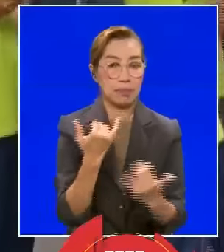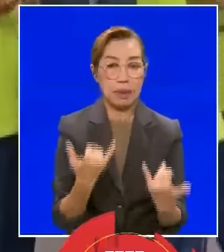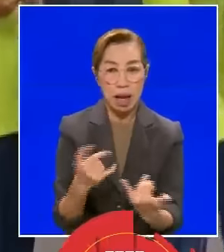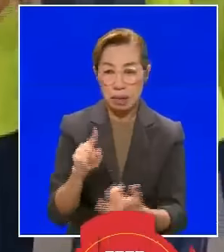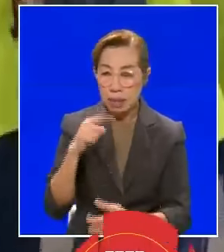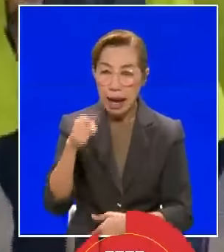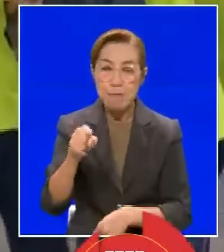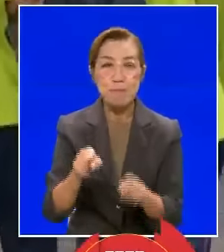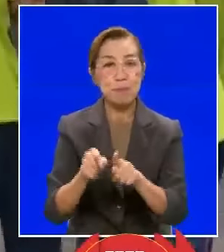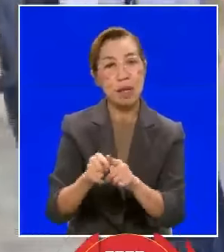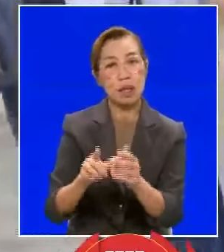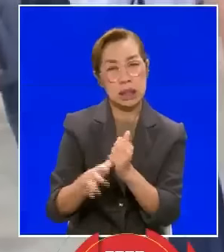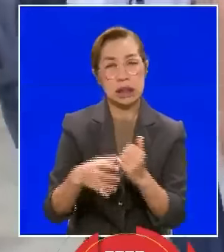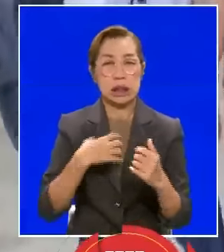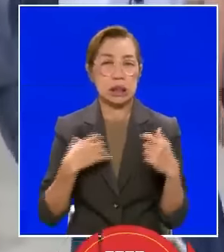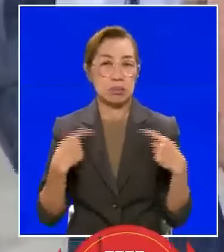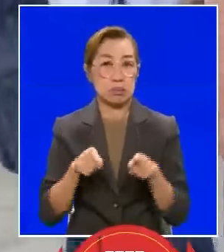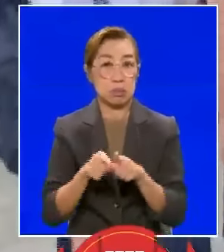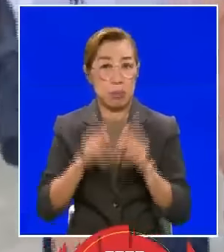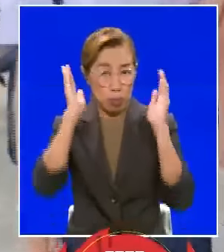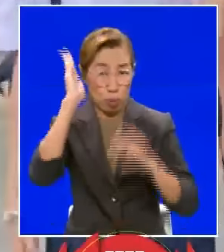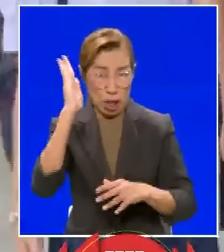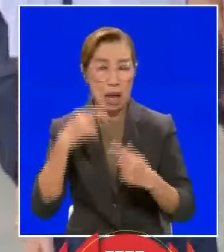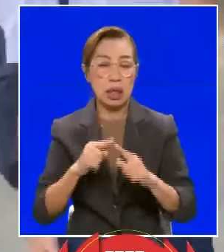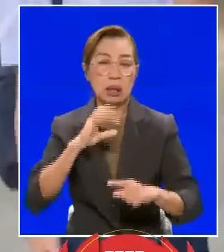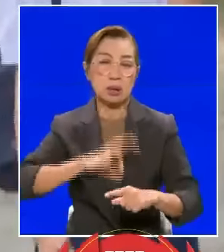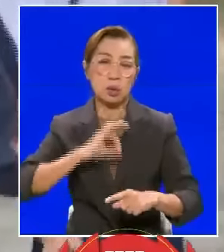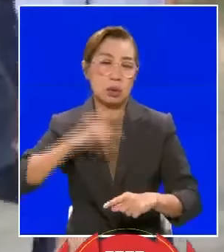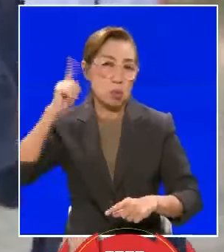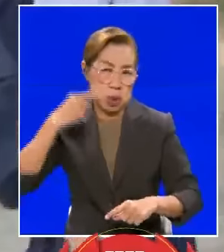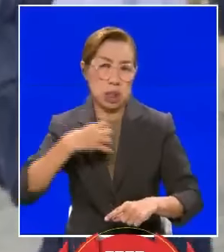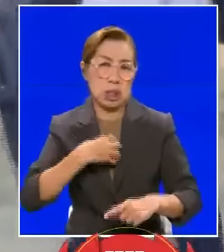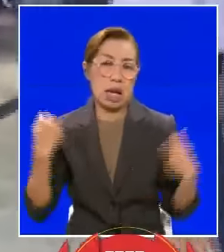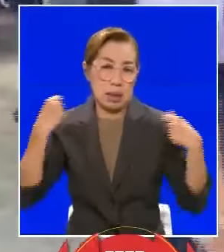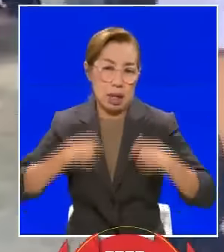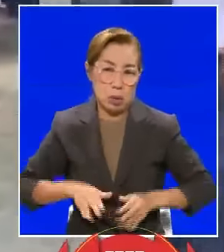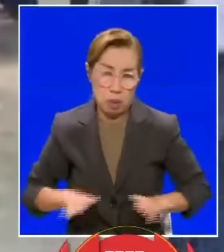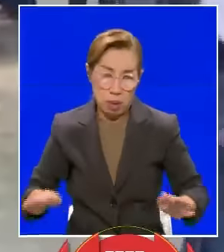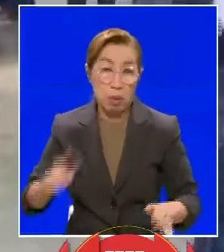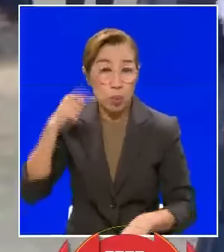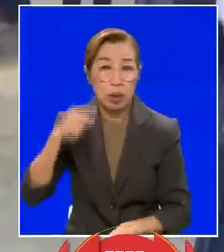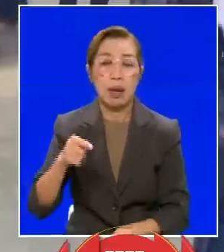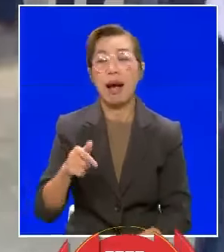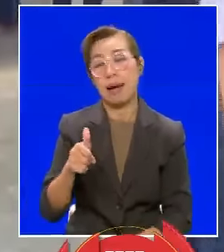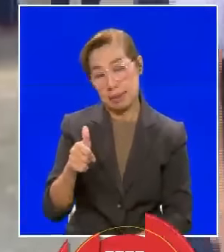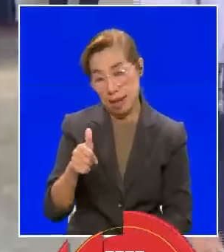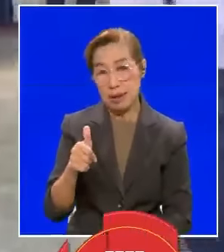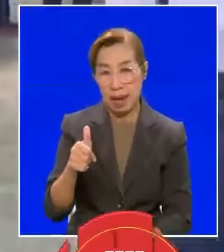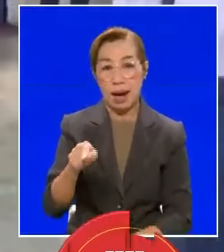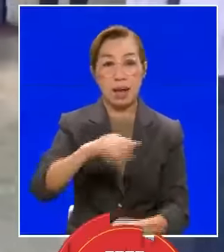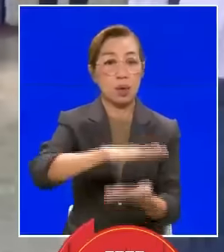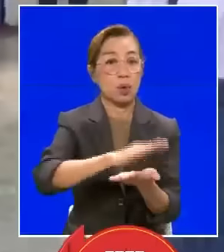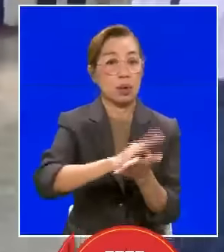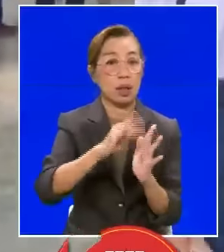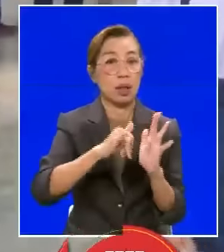นะแต่หนูอยู่ในร่างของหนุ่มน้อยหนูก็แต่งตัวมาตามเพศสภาพของหนูเลยค่ะโรงเรียนบุญวัฒนาตำบลหัวทะเลอำเภอเ